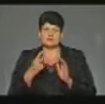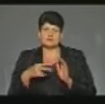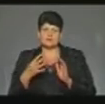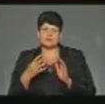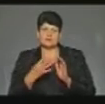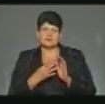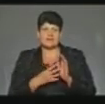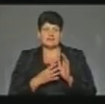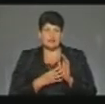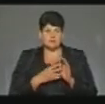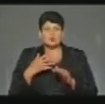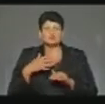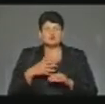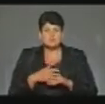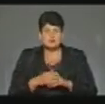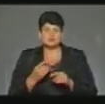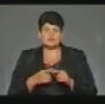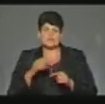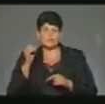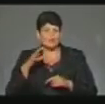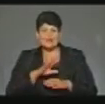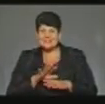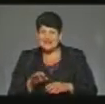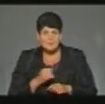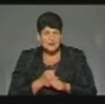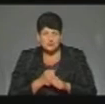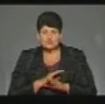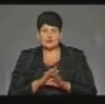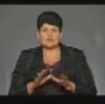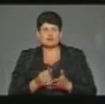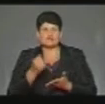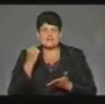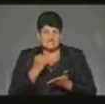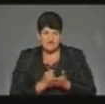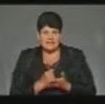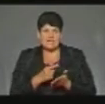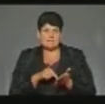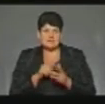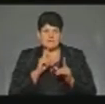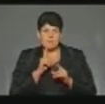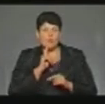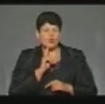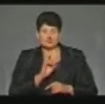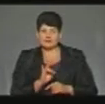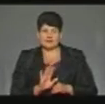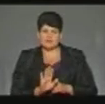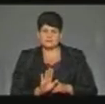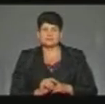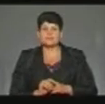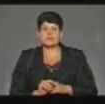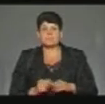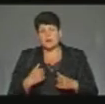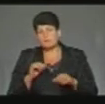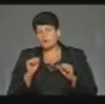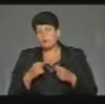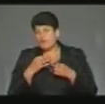098-49-27-499. Тобто, ми розуміємо, що світлофори так і не запрацюють, якщо ви затвердите і міська рада. Поки що ні. Ми можемо в